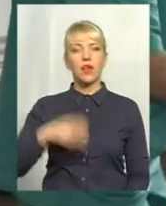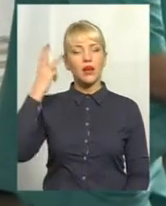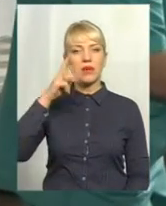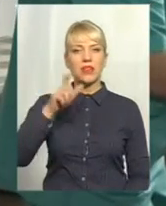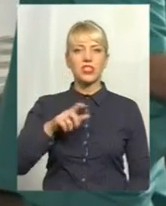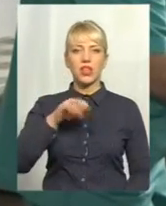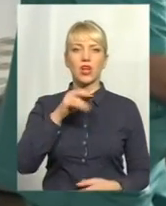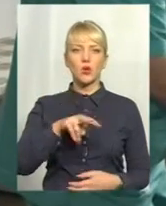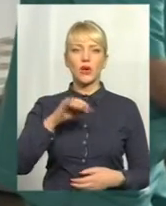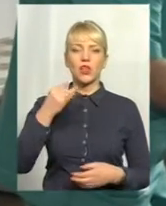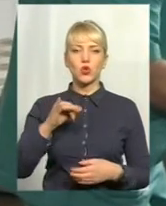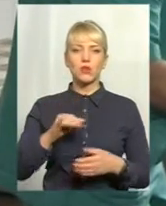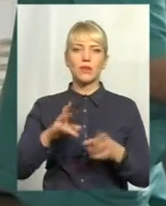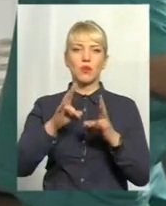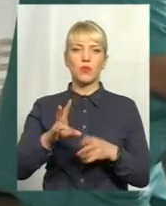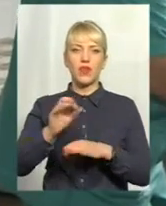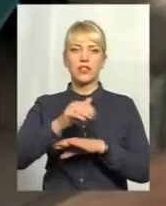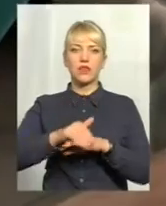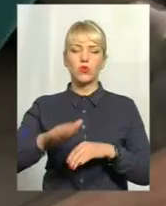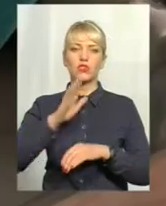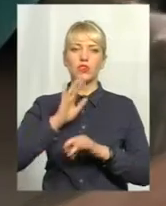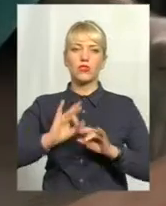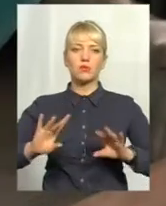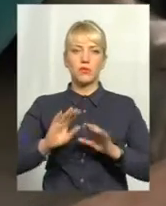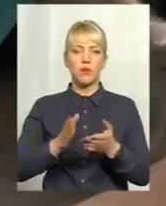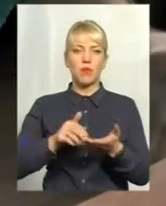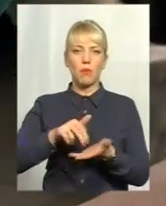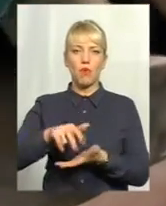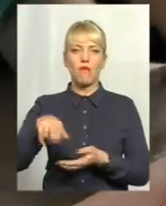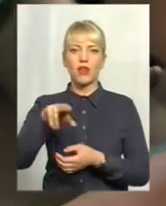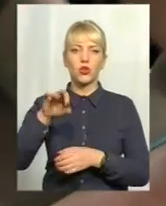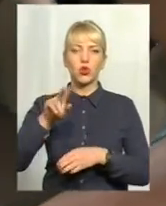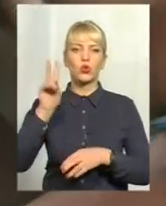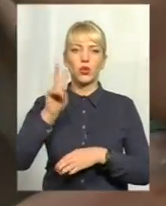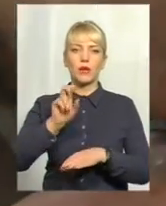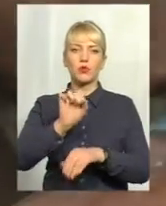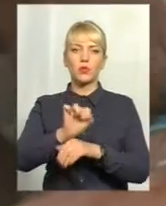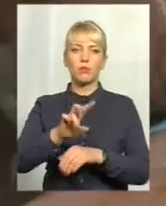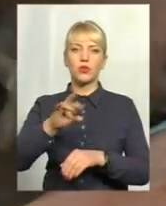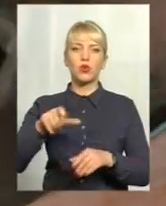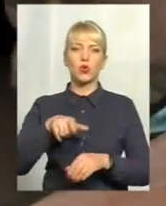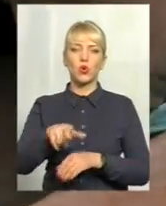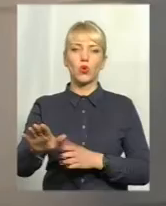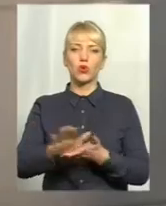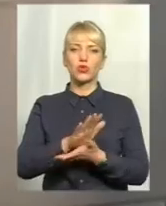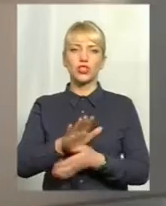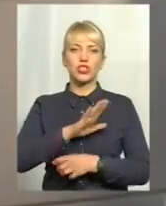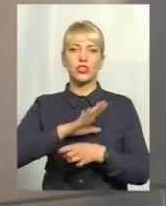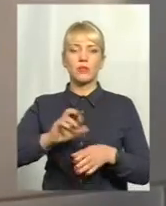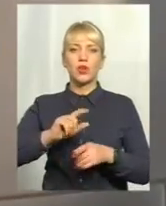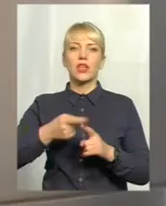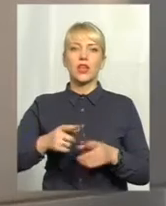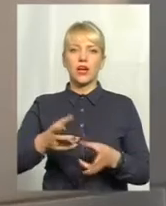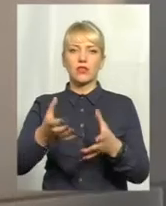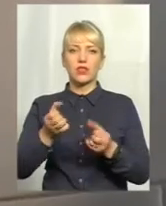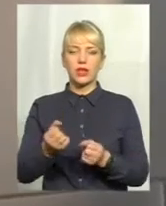Хмельничанка Людмила Йосипівна травмувалася на вулиці. Жінка розповідає, прямувала до тролейбусної зупинки, та дорога до неї розчищена не була. У результаті дістала перелом